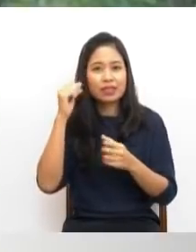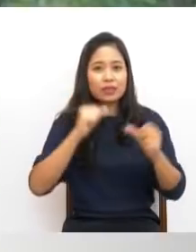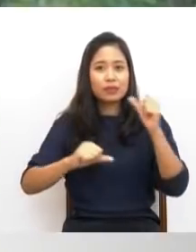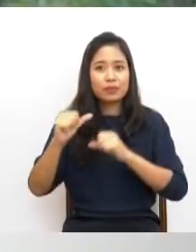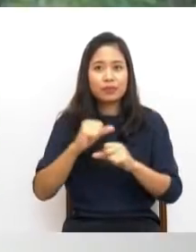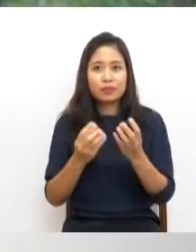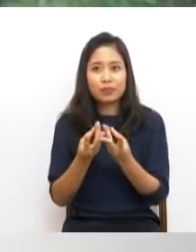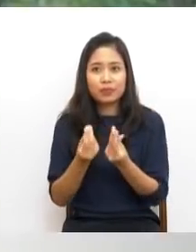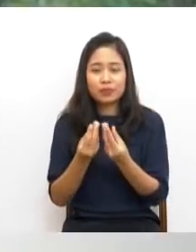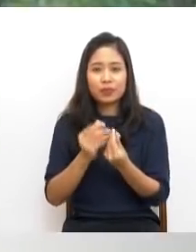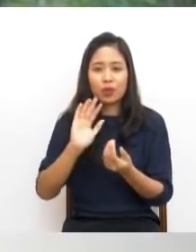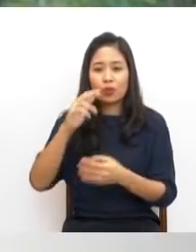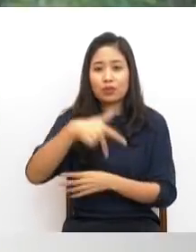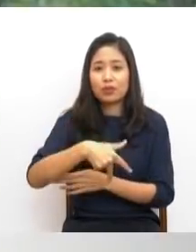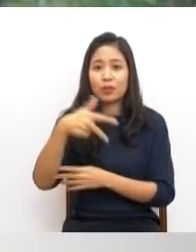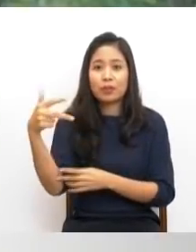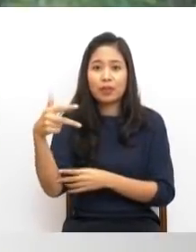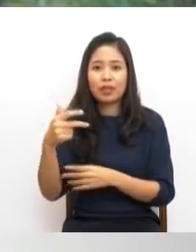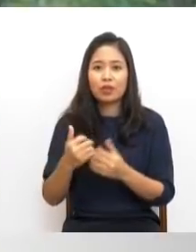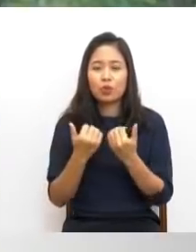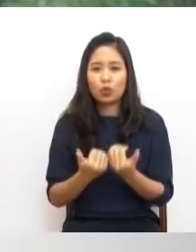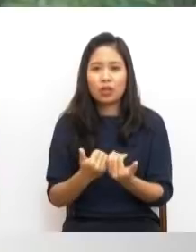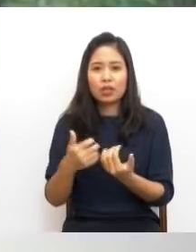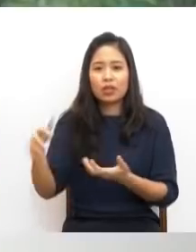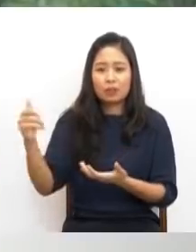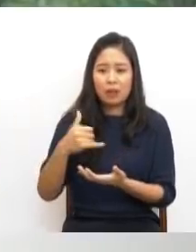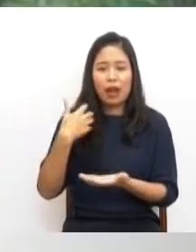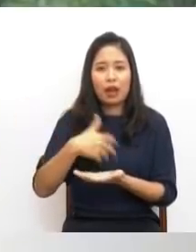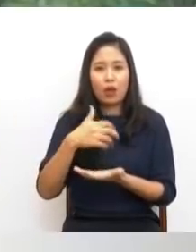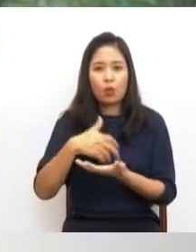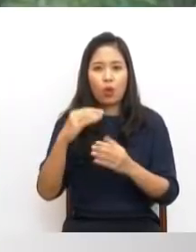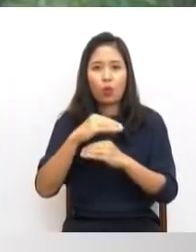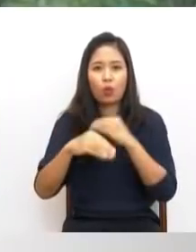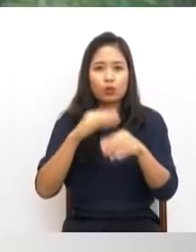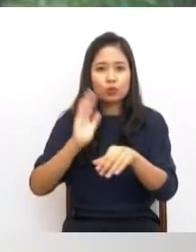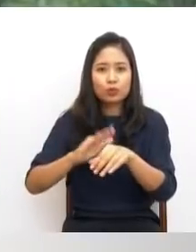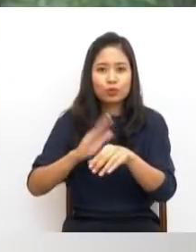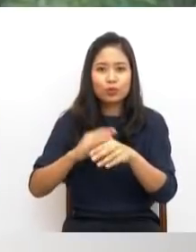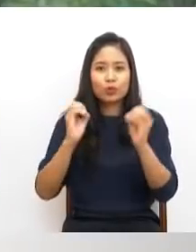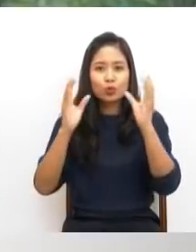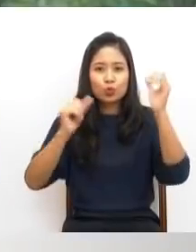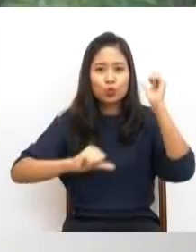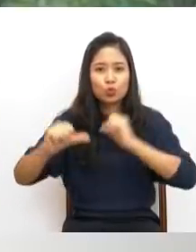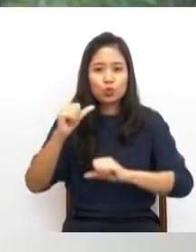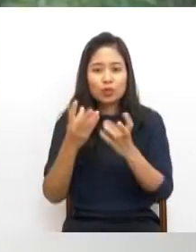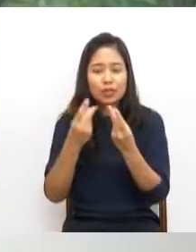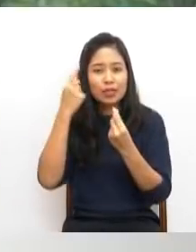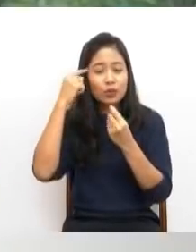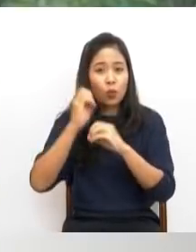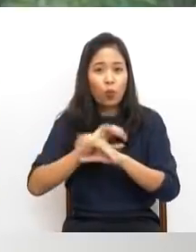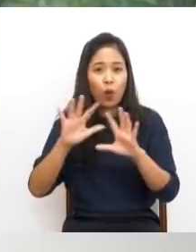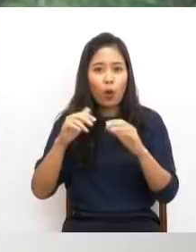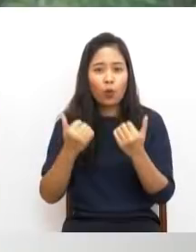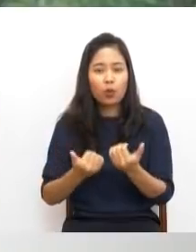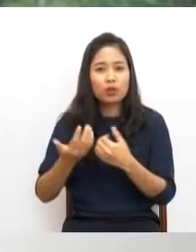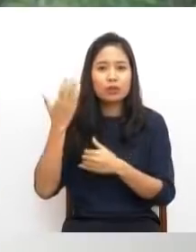ทรทัศน์ไทย PBS นะคะวันนี้ค่ะพี่ๆเขาจะมาเล่าถึงโครงการชวนครูวิทย์คณิตคิดให้ว้าวปีที่4ที่ผ่านมานะ